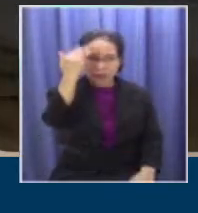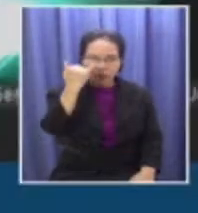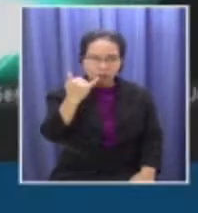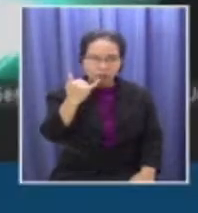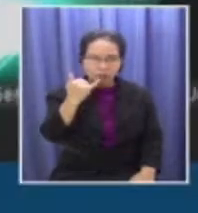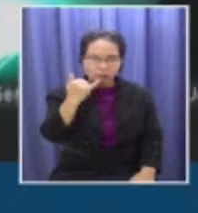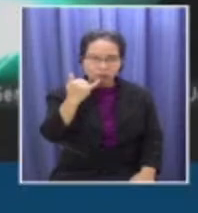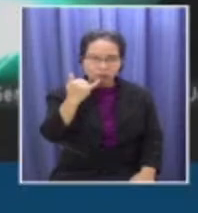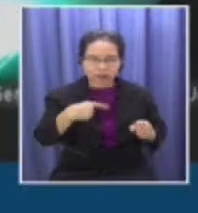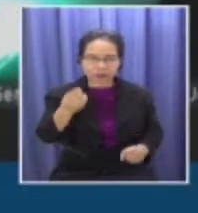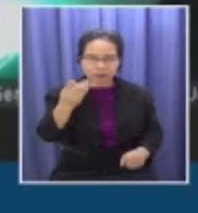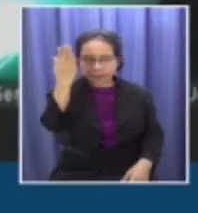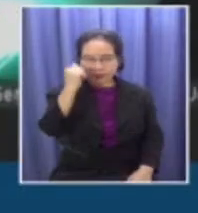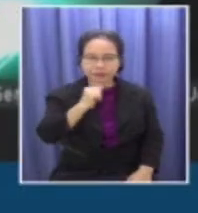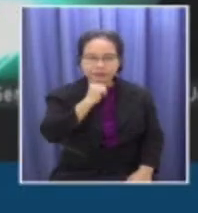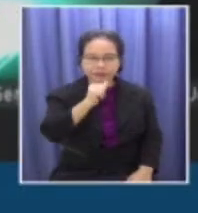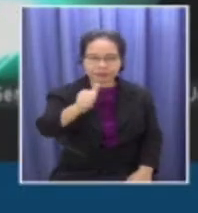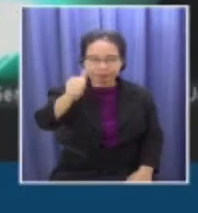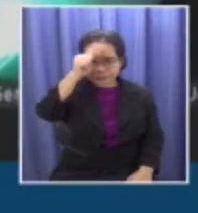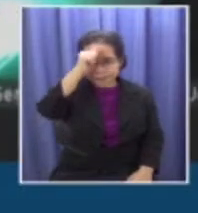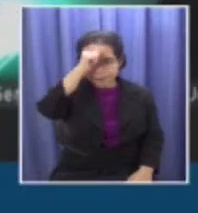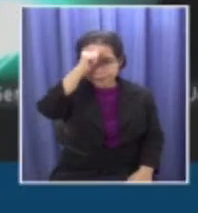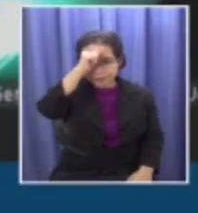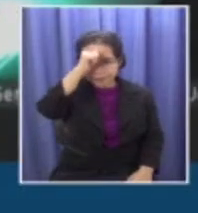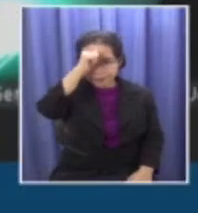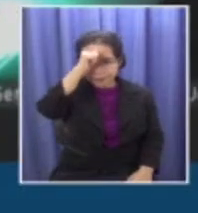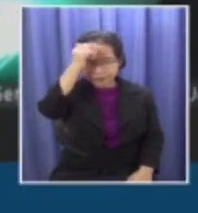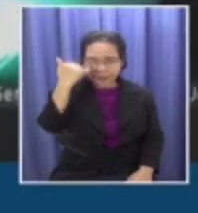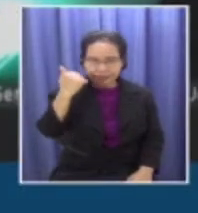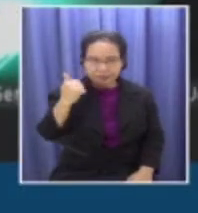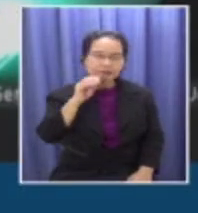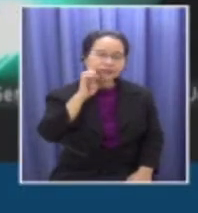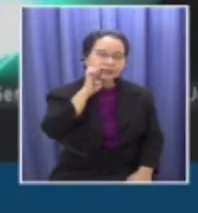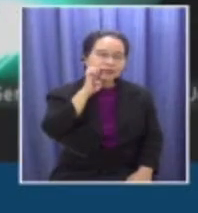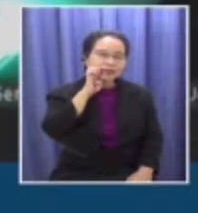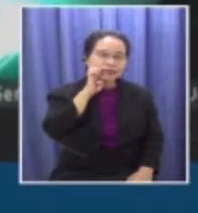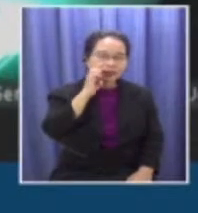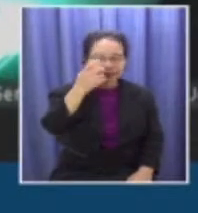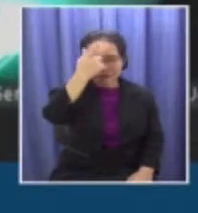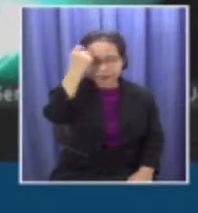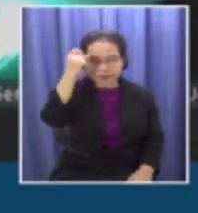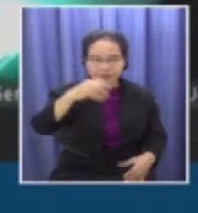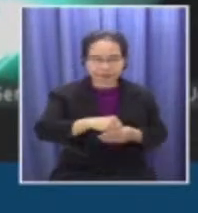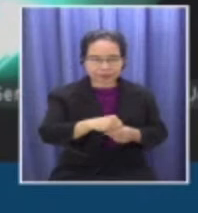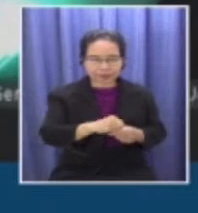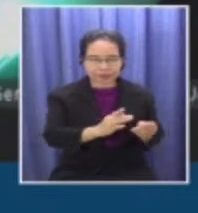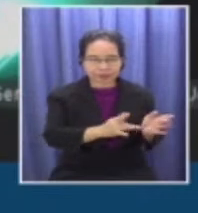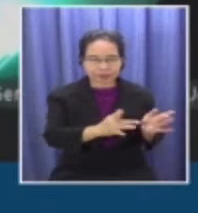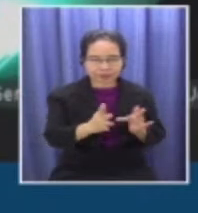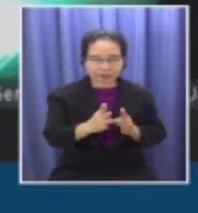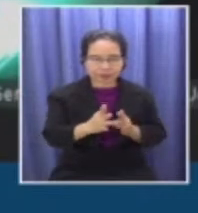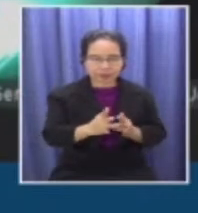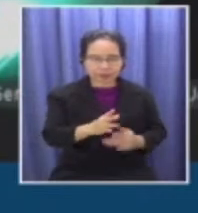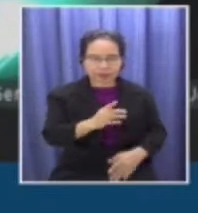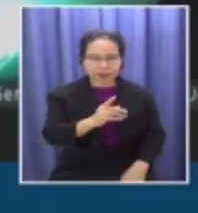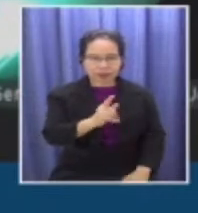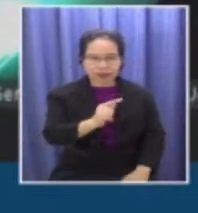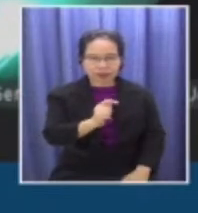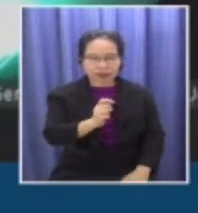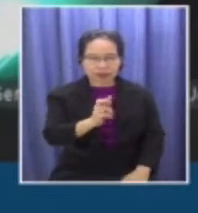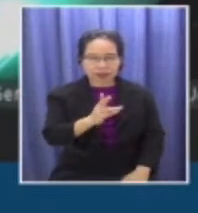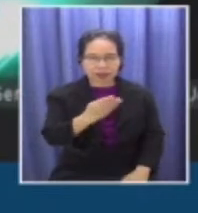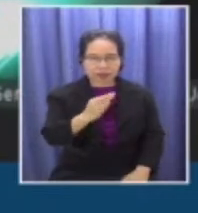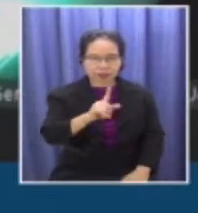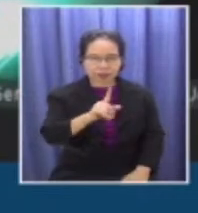bɔ ɔbaako pɛ nipa baako pɛ a wɔn mu na nipa nyinaa befiri aba bebisa